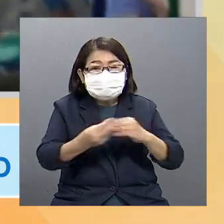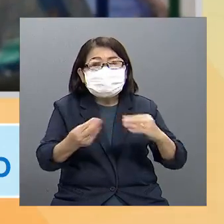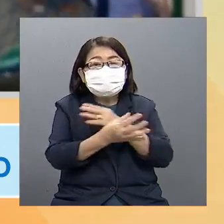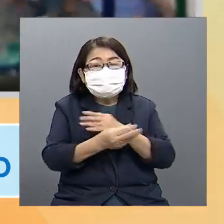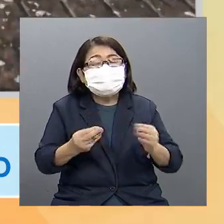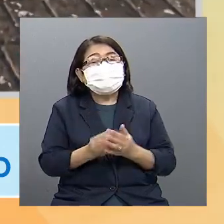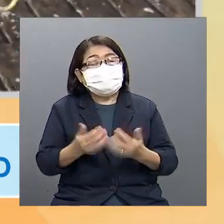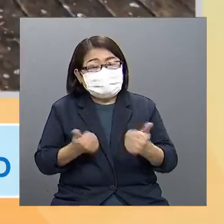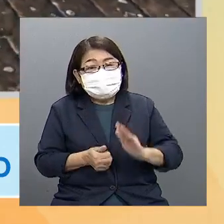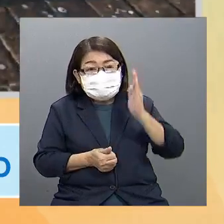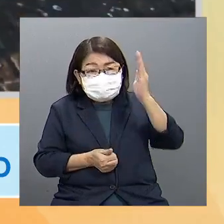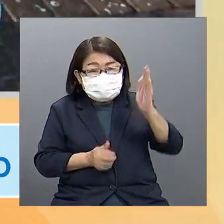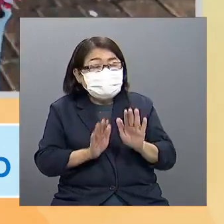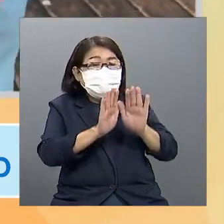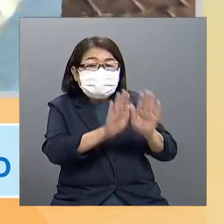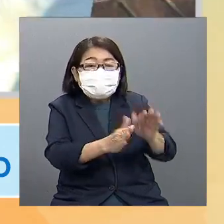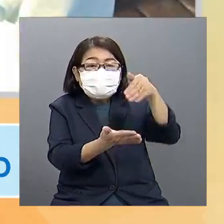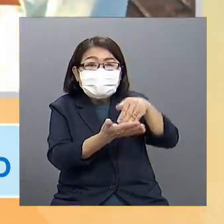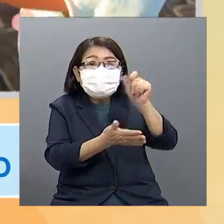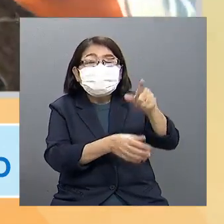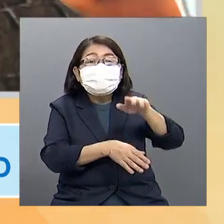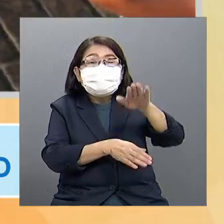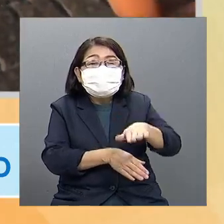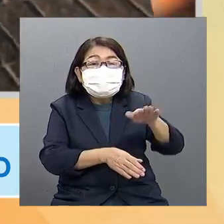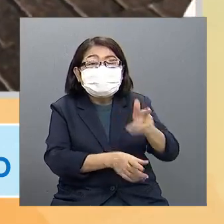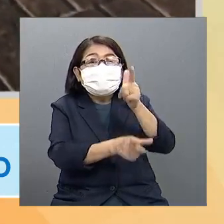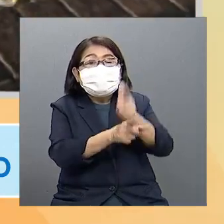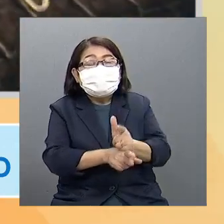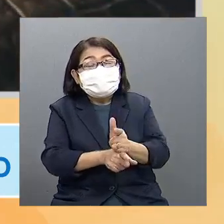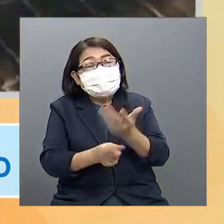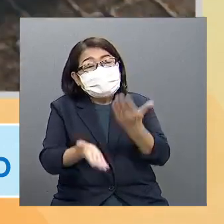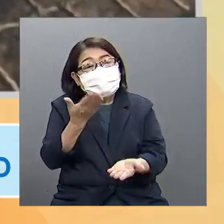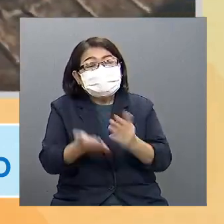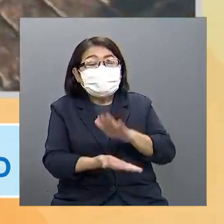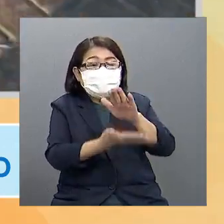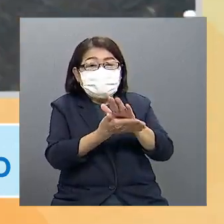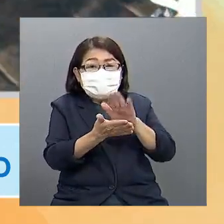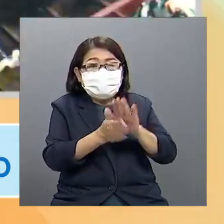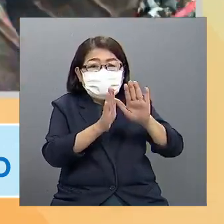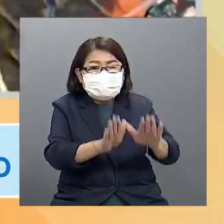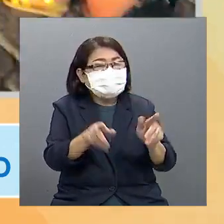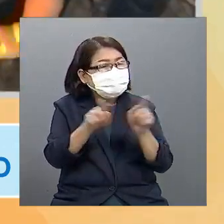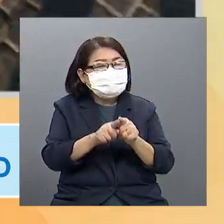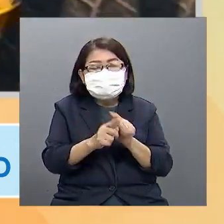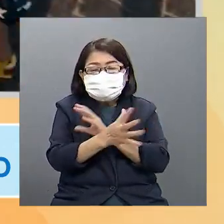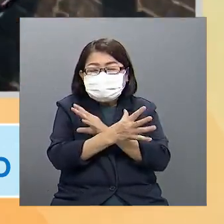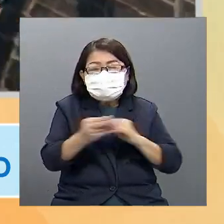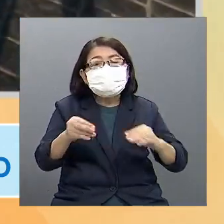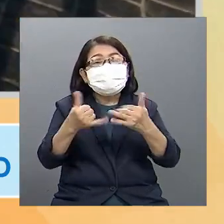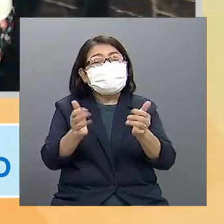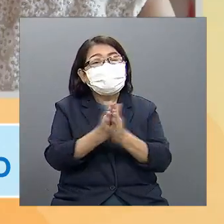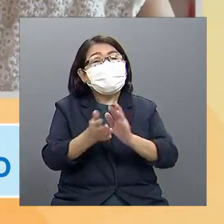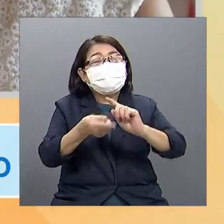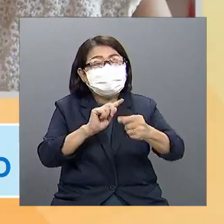ข้าโรงเรียนเขาจะไปมีความสัมพันธ์กับคนอื่นนอกบ้านอย่างไร ค่ะ อันนี้เป็นการเรียนรู้ไอตามวั